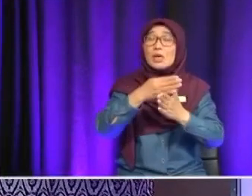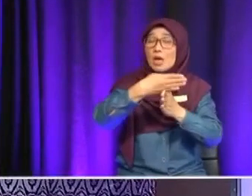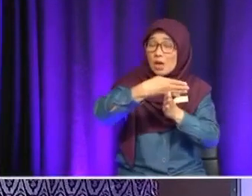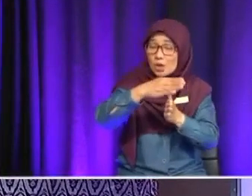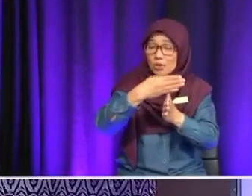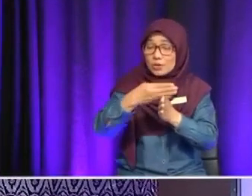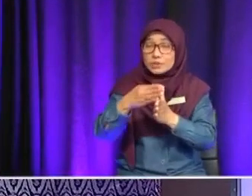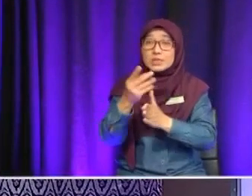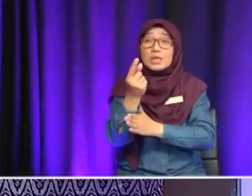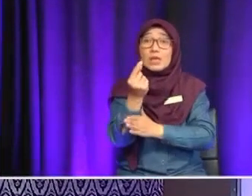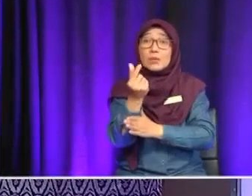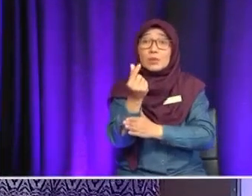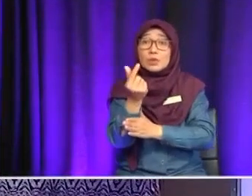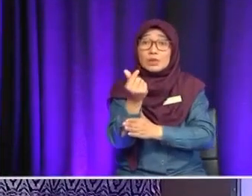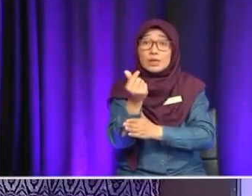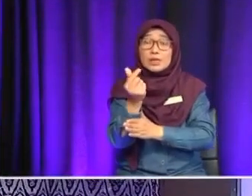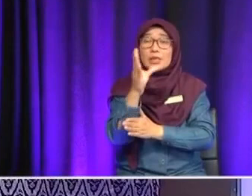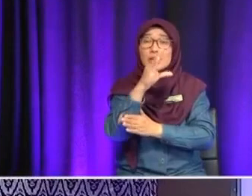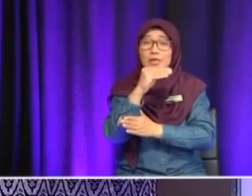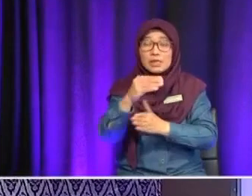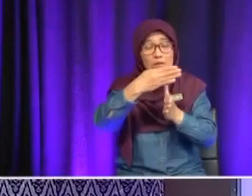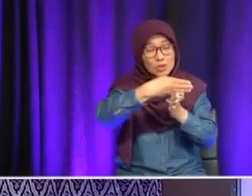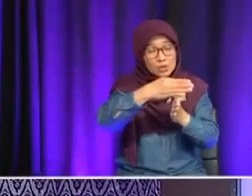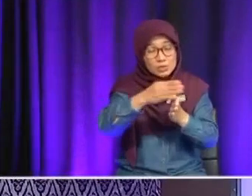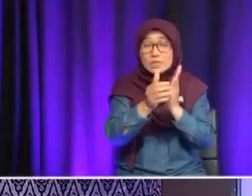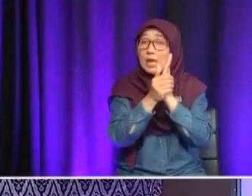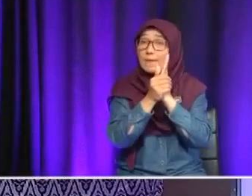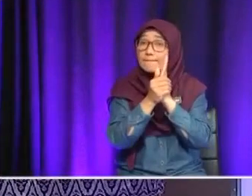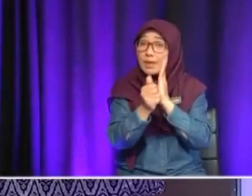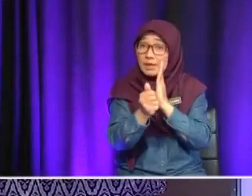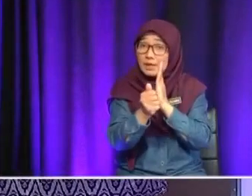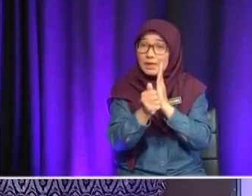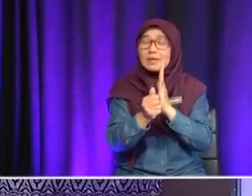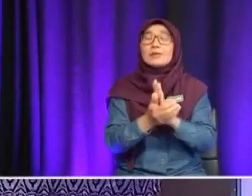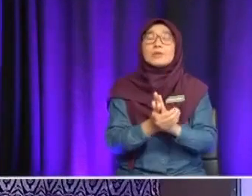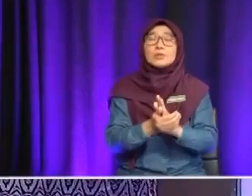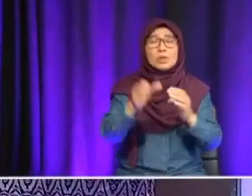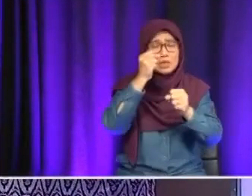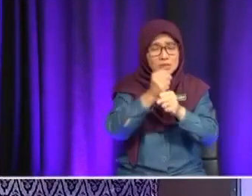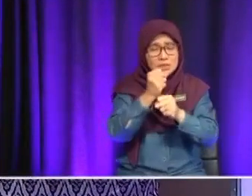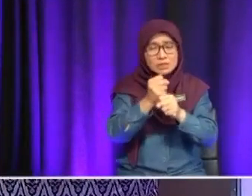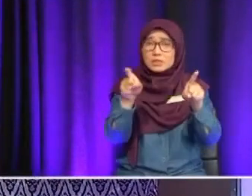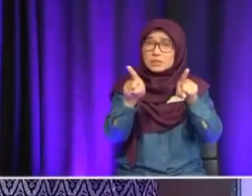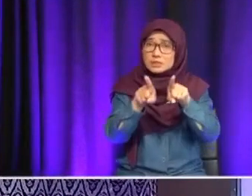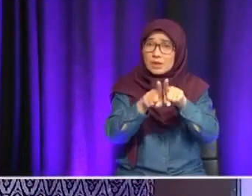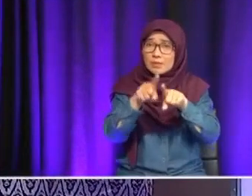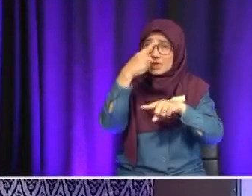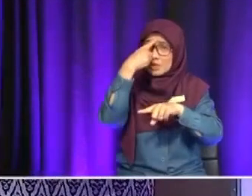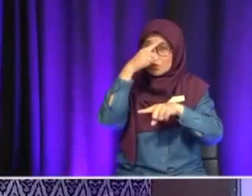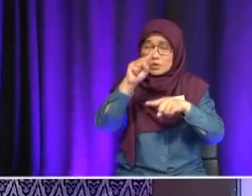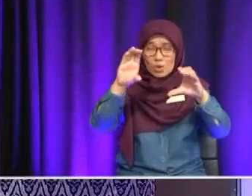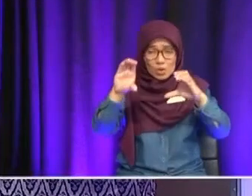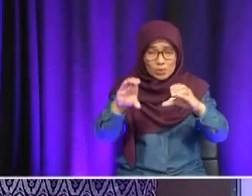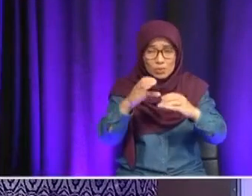dan berkongsi kepakaran ataupun kerjasama dalam membangunkan